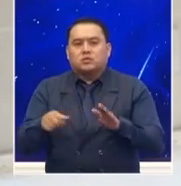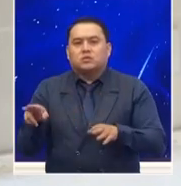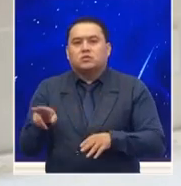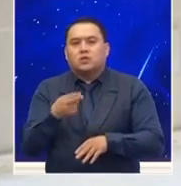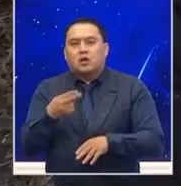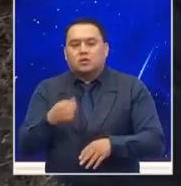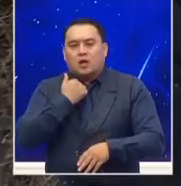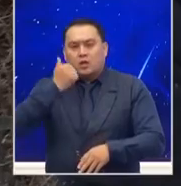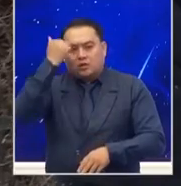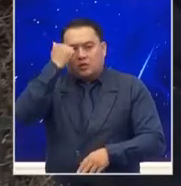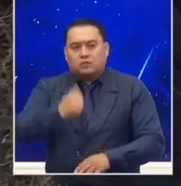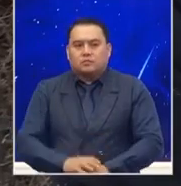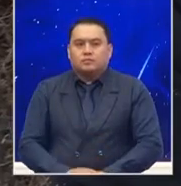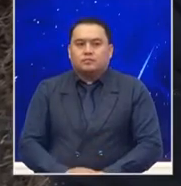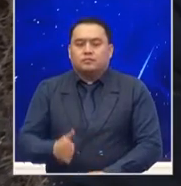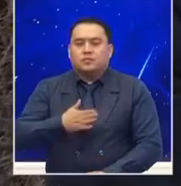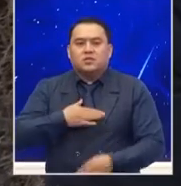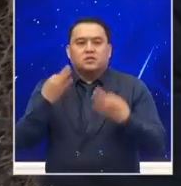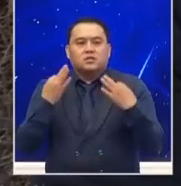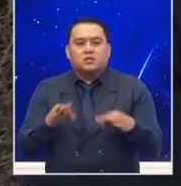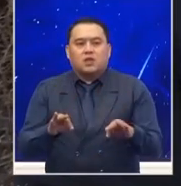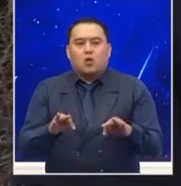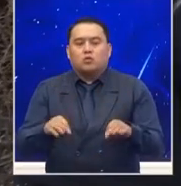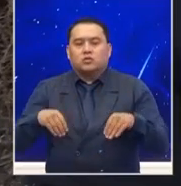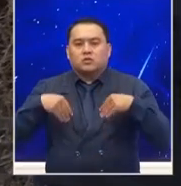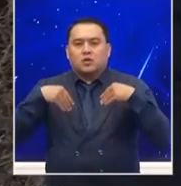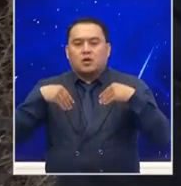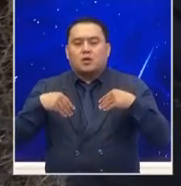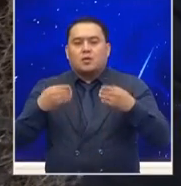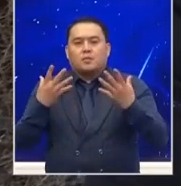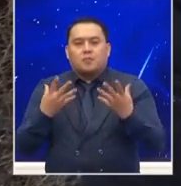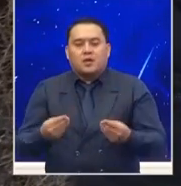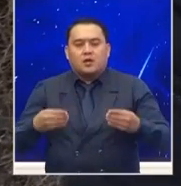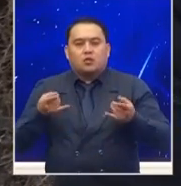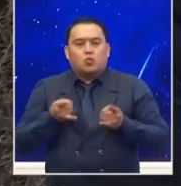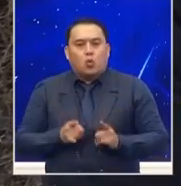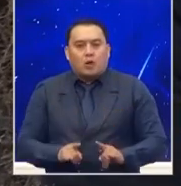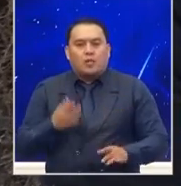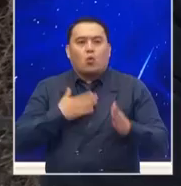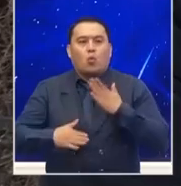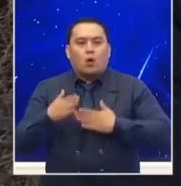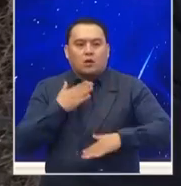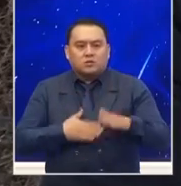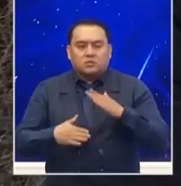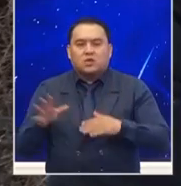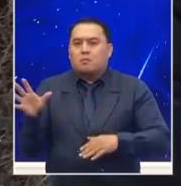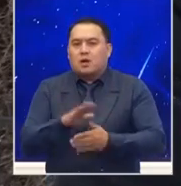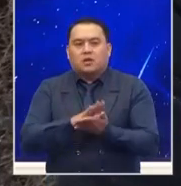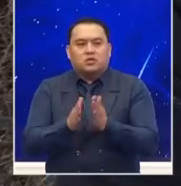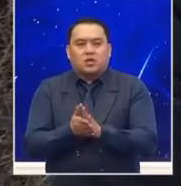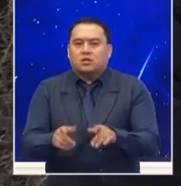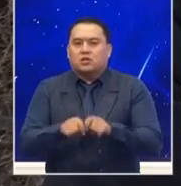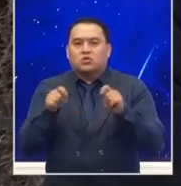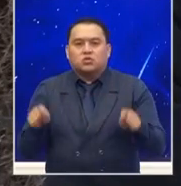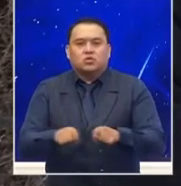алғыс айтамыз. Біз тәуелсіз мемлекетте туылғанымызға өте қуаныштымыз. Тәуелсіз мемлекет бізге көптеген жағдайлар жасап беріп